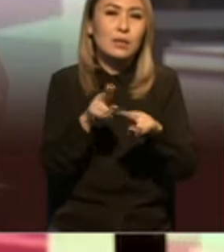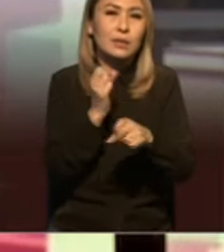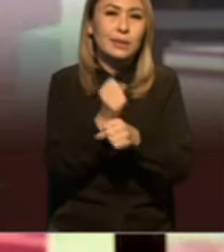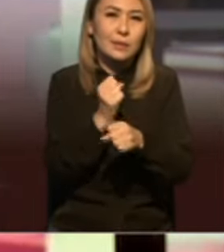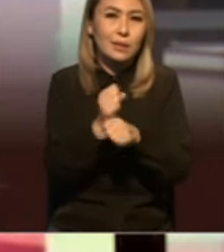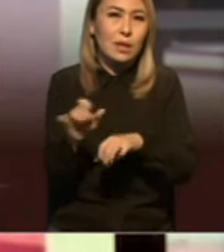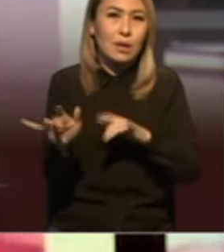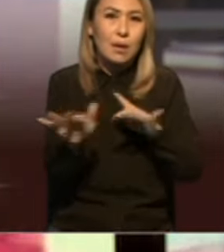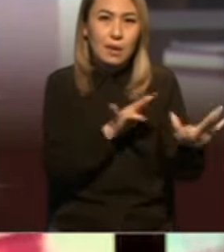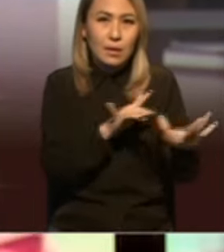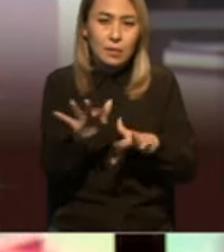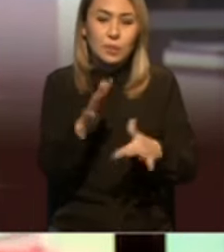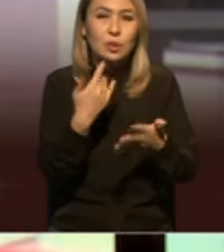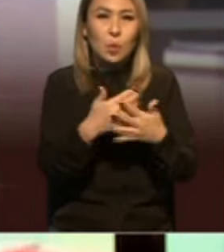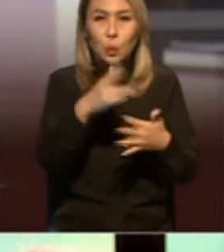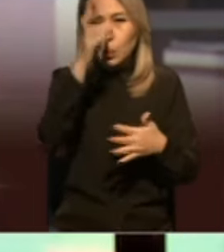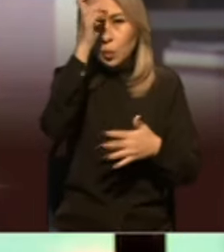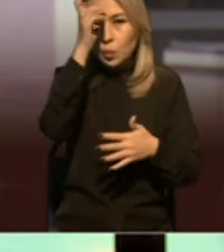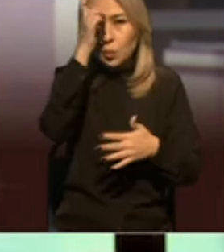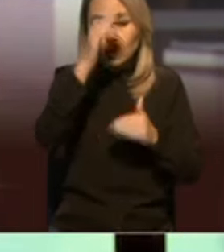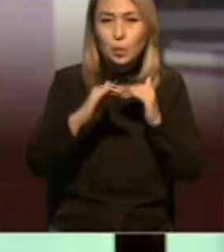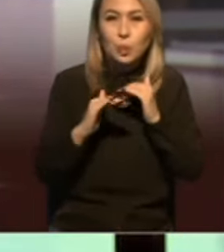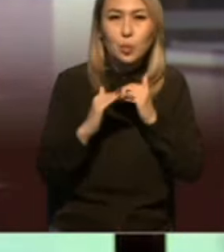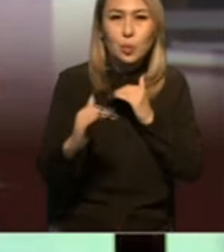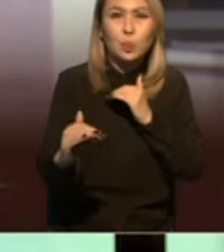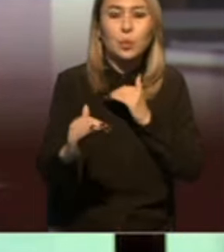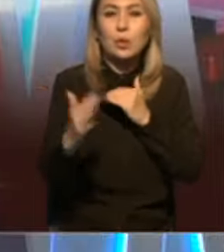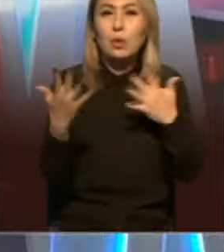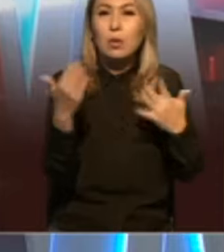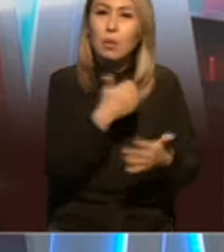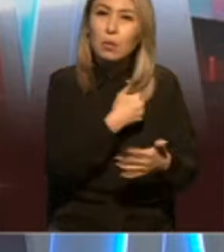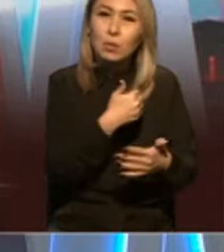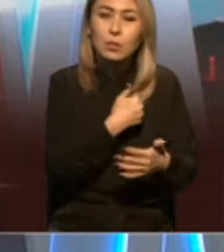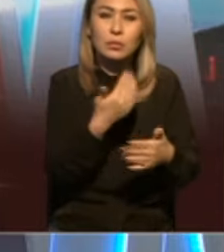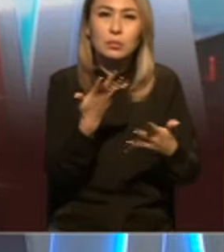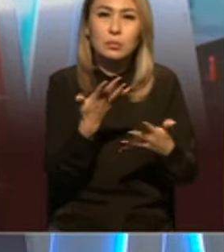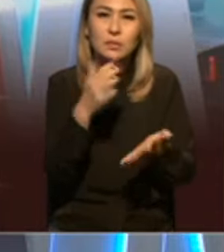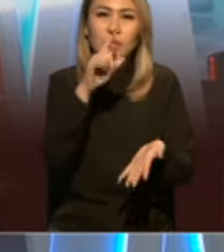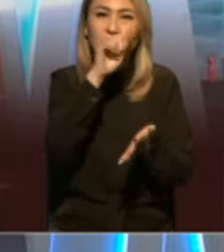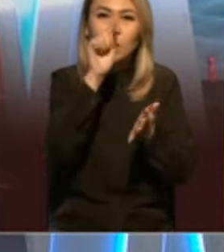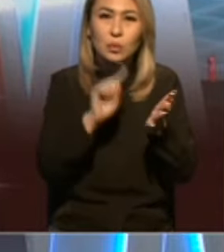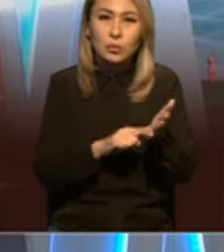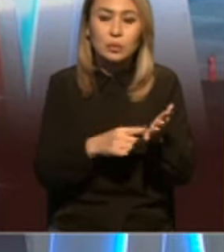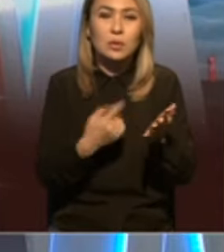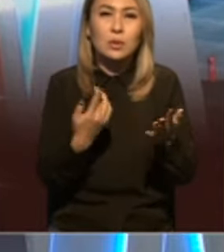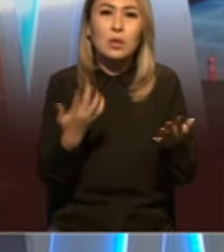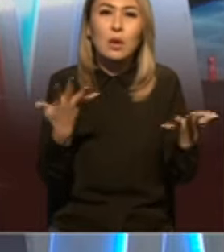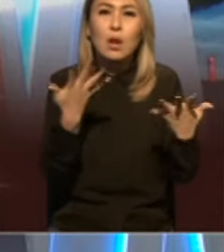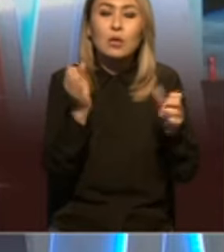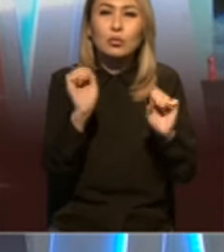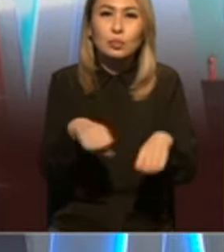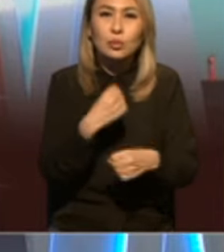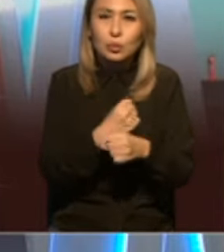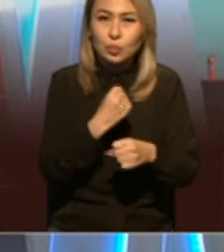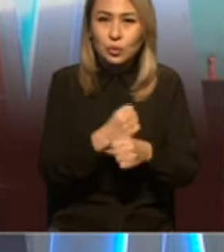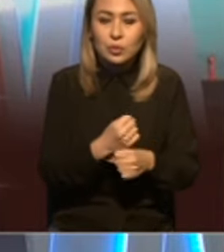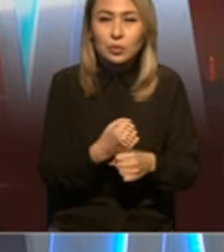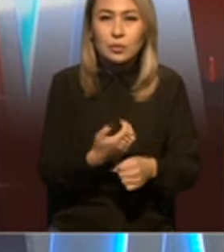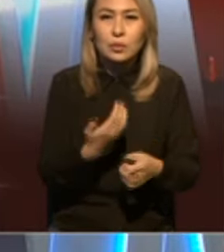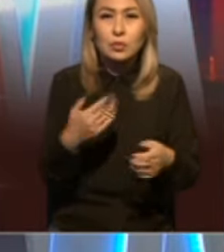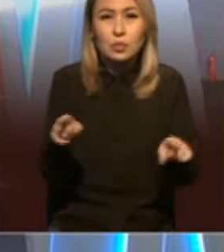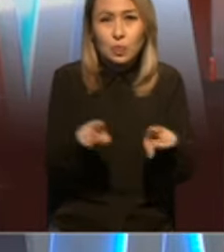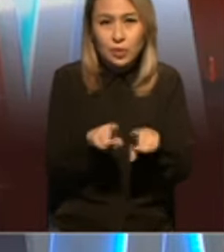ретінде? Түркі әлемі Қытай түркі әлемін қалай ма? Үлкен сұрақ. Және онымен қалай жұмыс жасай аламыз?